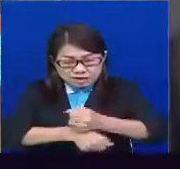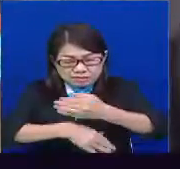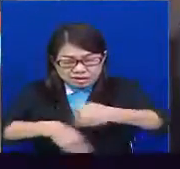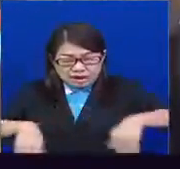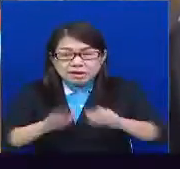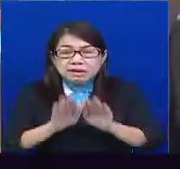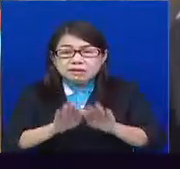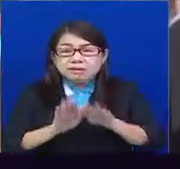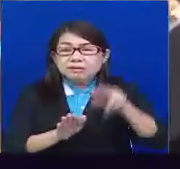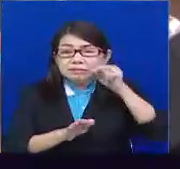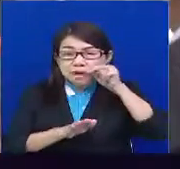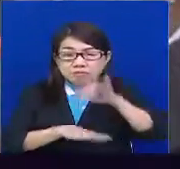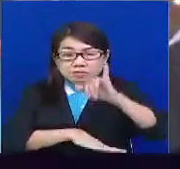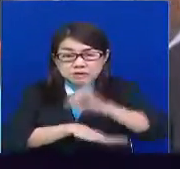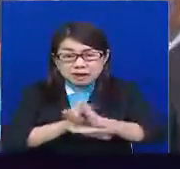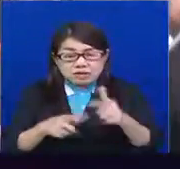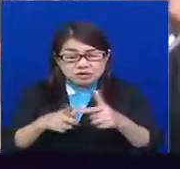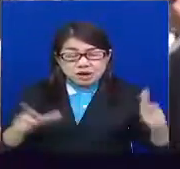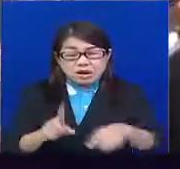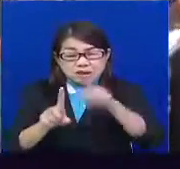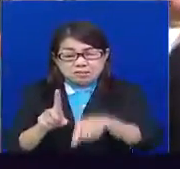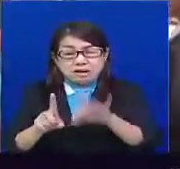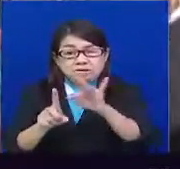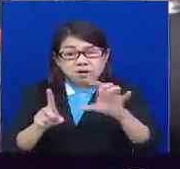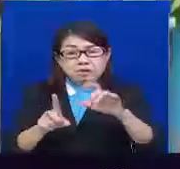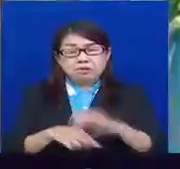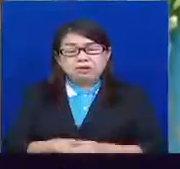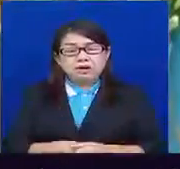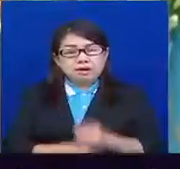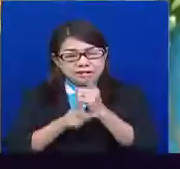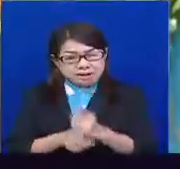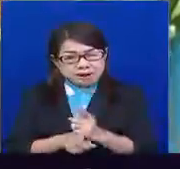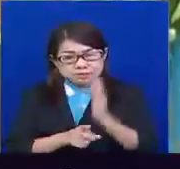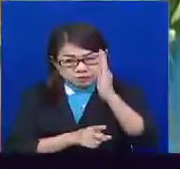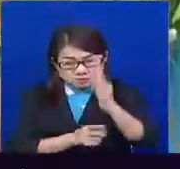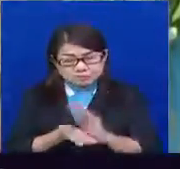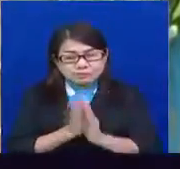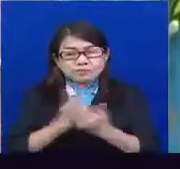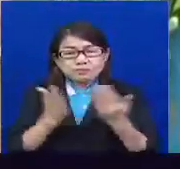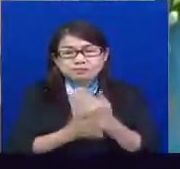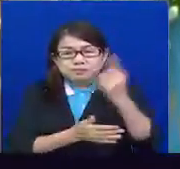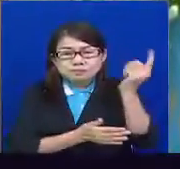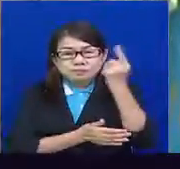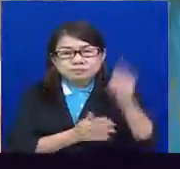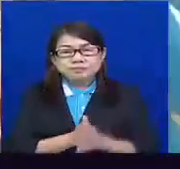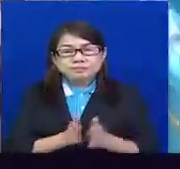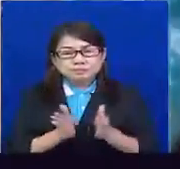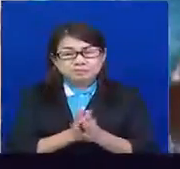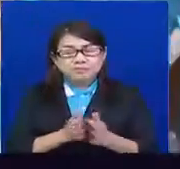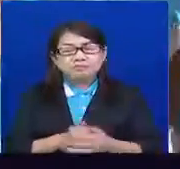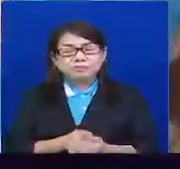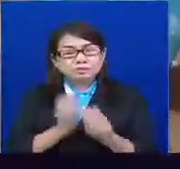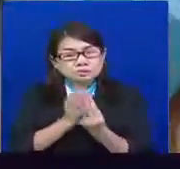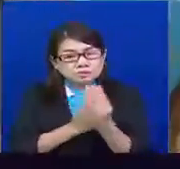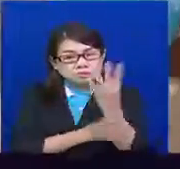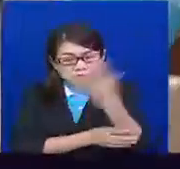1,800ไร่ตามแนวทางประชารัฐให้เป็นแหล่งท่องเที่ยวควบคู่ไปกับบึงพรัญชัยพร้อมร่วมปลูกต้นไม้มงคล